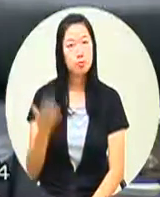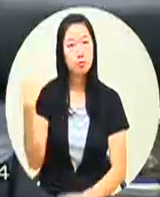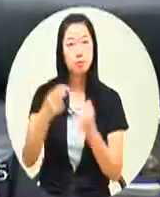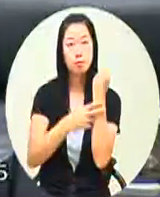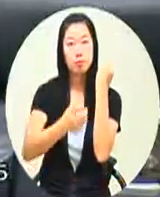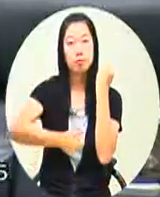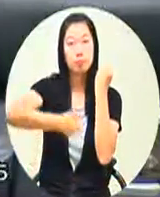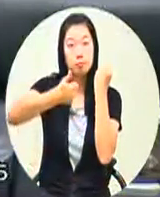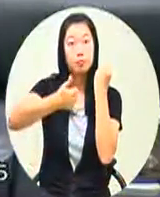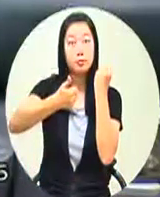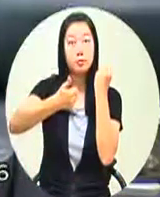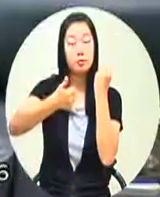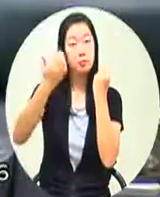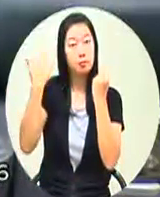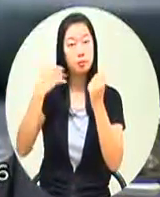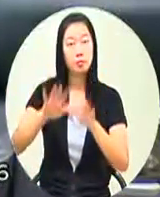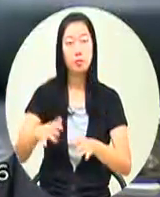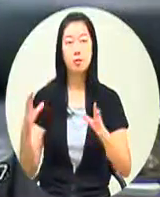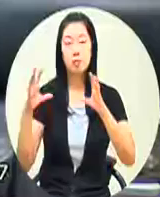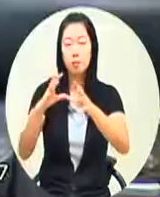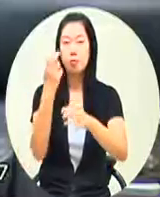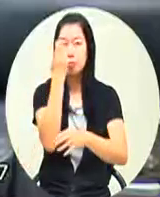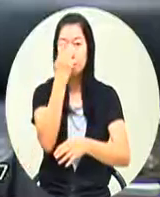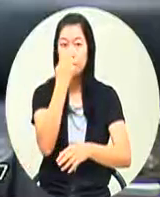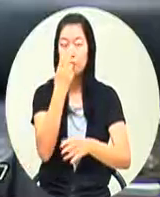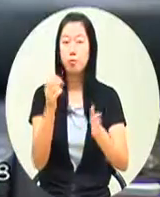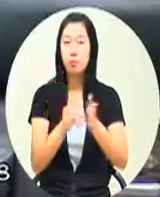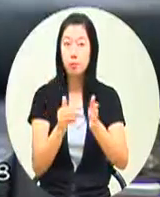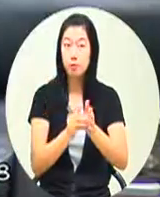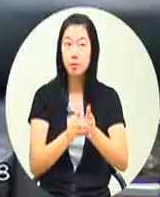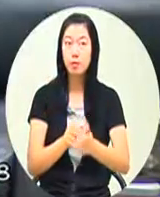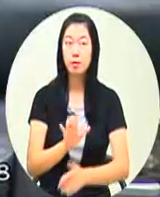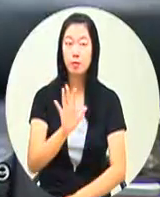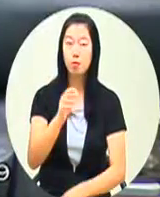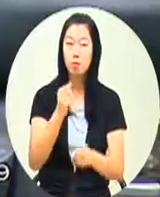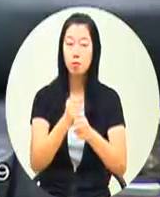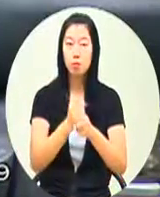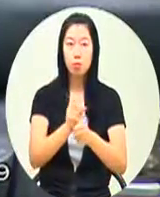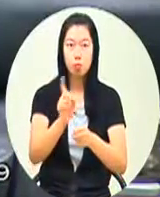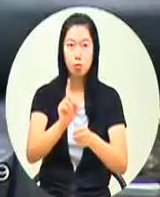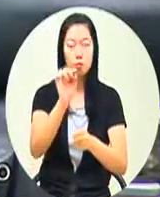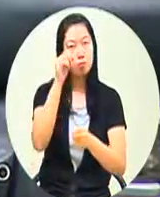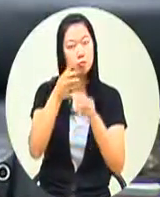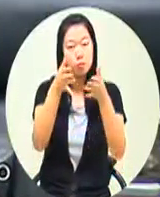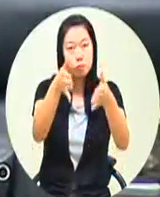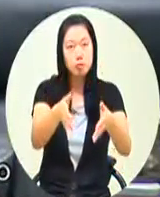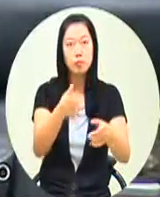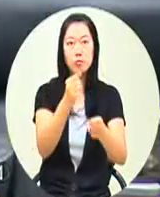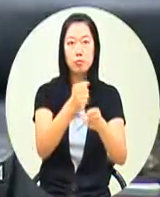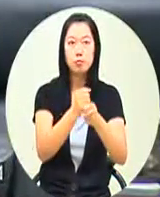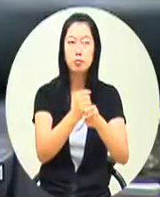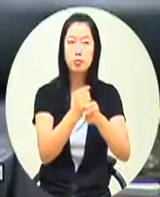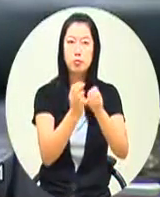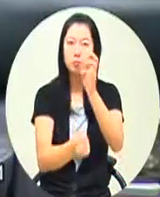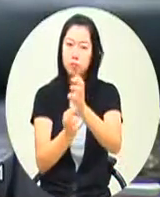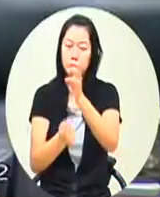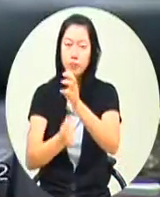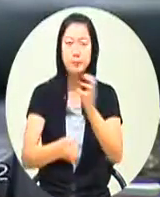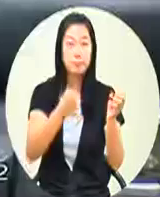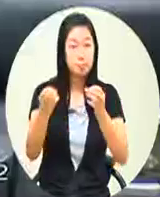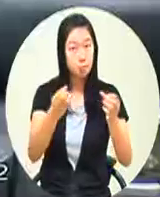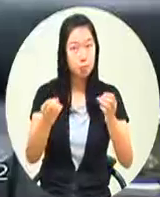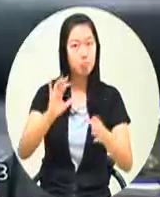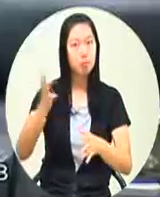候，那会看之后有做了一些相关的处置，可是淹水问题仍然存